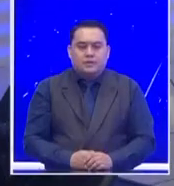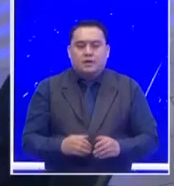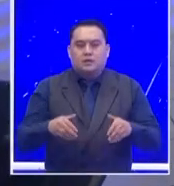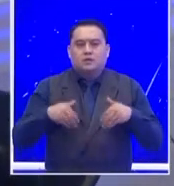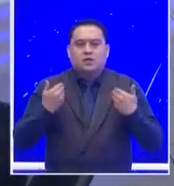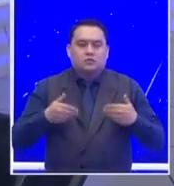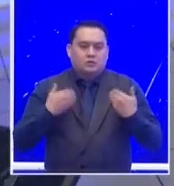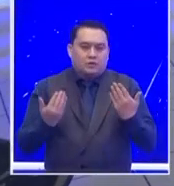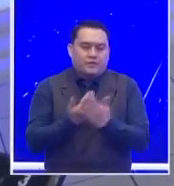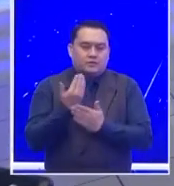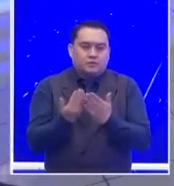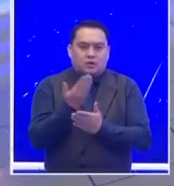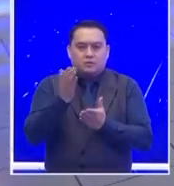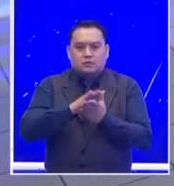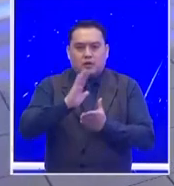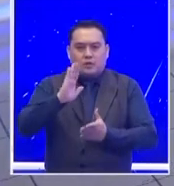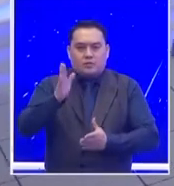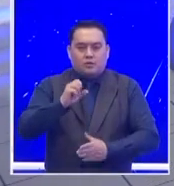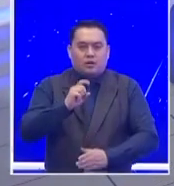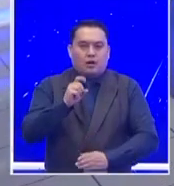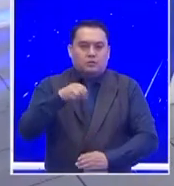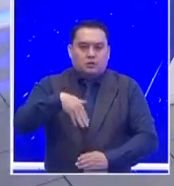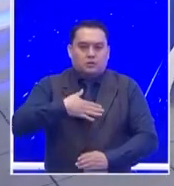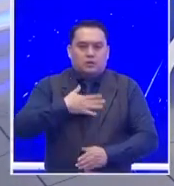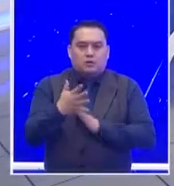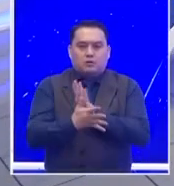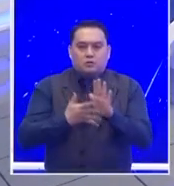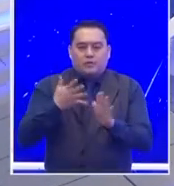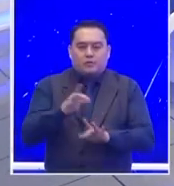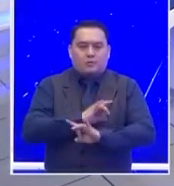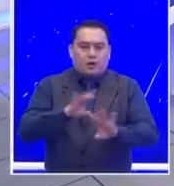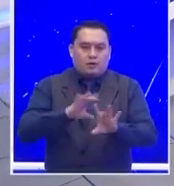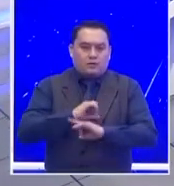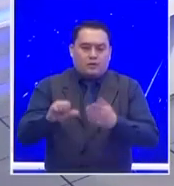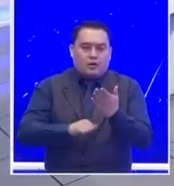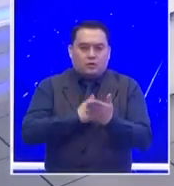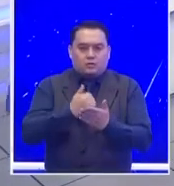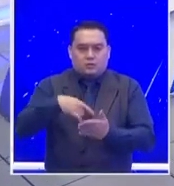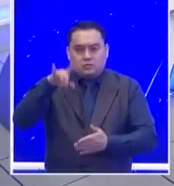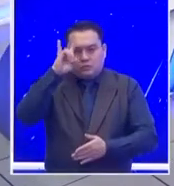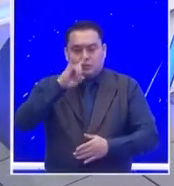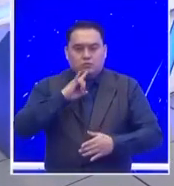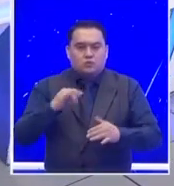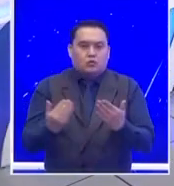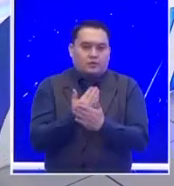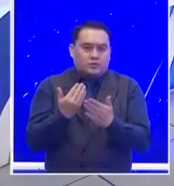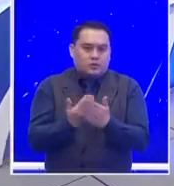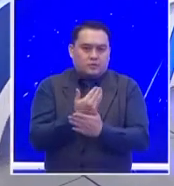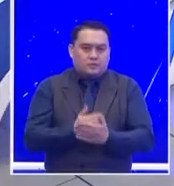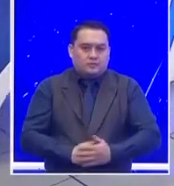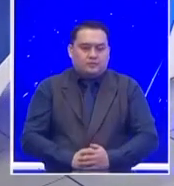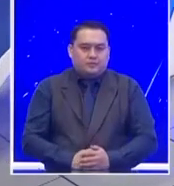Добрый вечер, в эфире телеканала ЖТСУ. Время новостей. С вами Азат Джумаханов, и сурдоперевод обеспечивает Марат Джумабеков. Смотрите